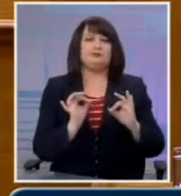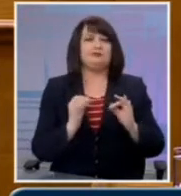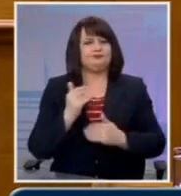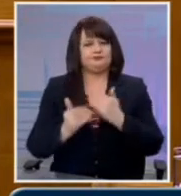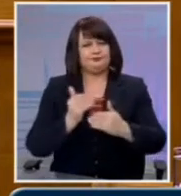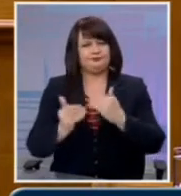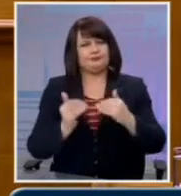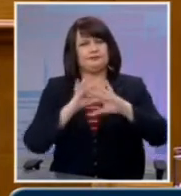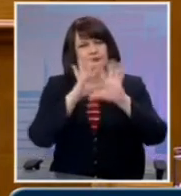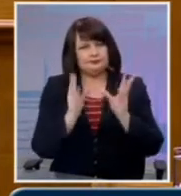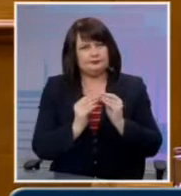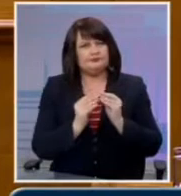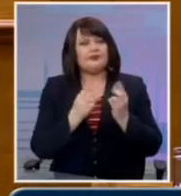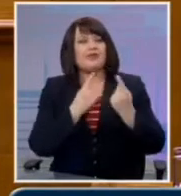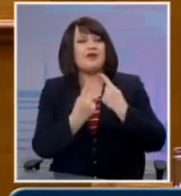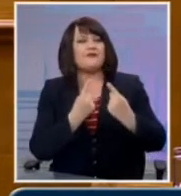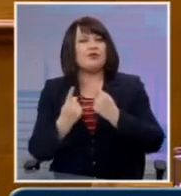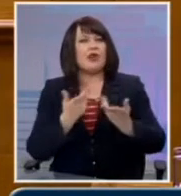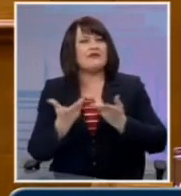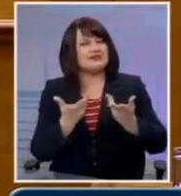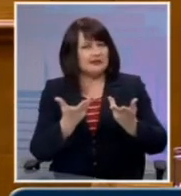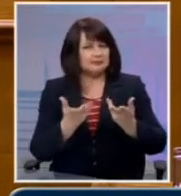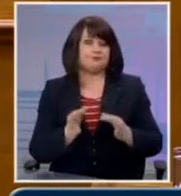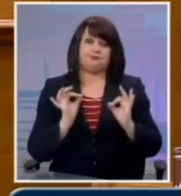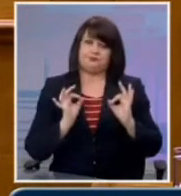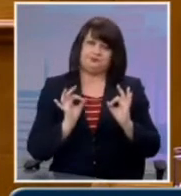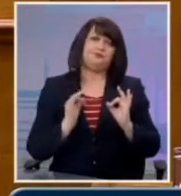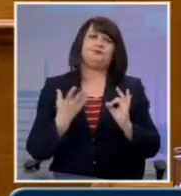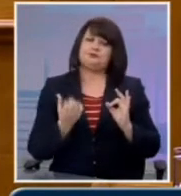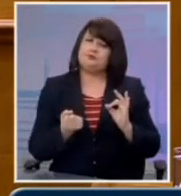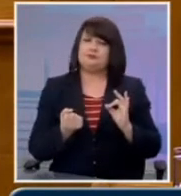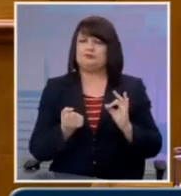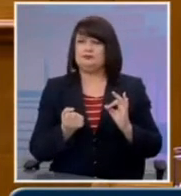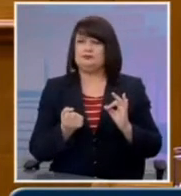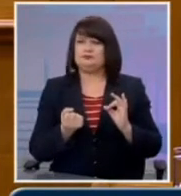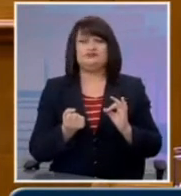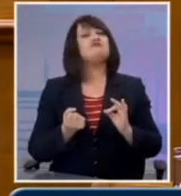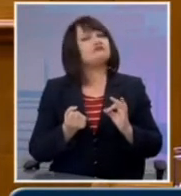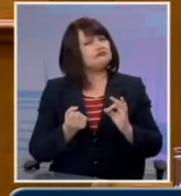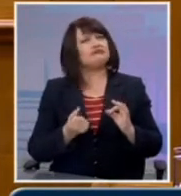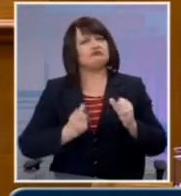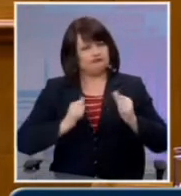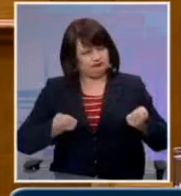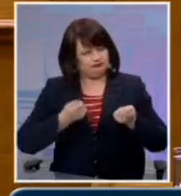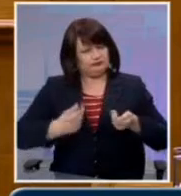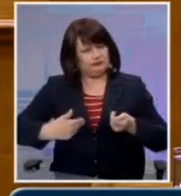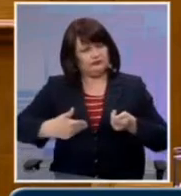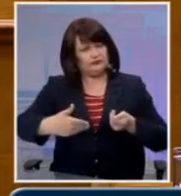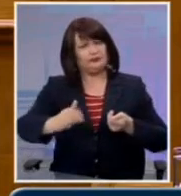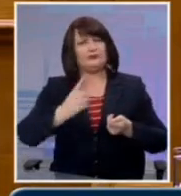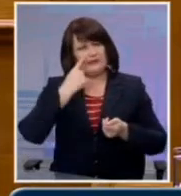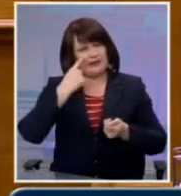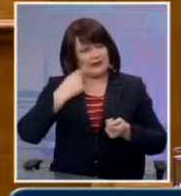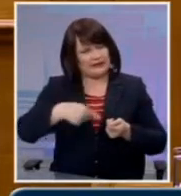διαδικασίες ευρύτερων διαβουλεύσεων και φυσικά έχουμε μια σειρά από πρωτοβουλίες που θα ξεδιπλωθούν το